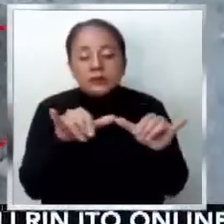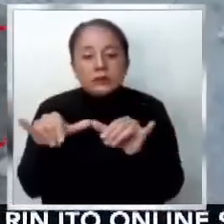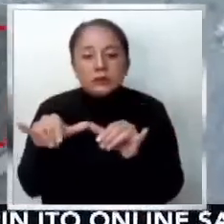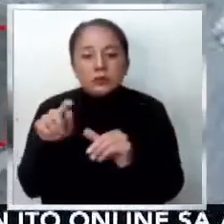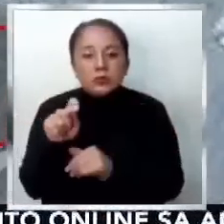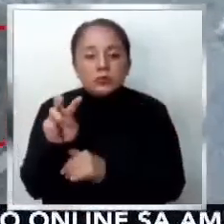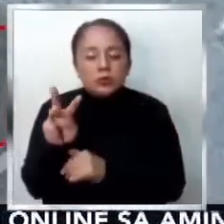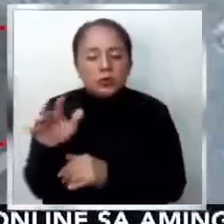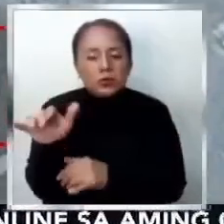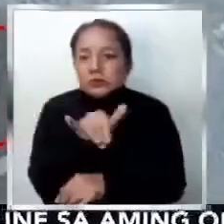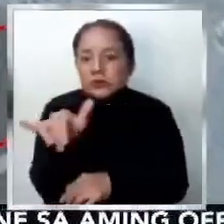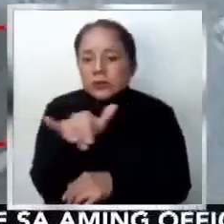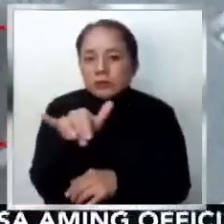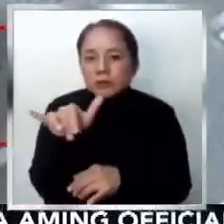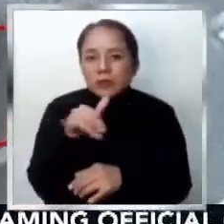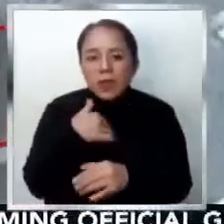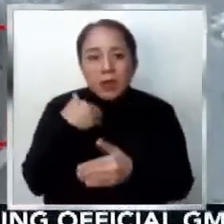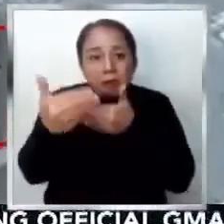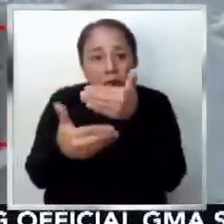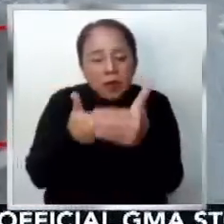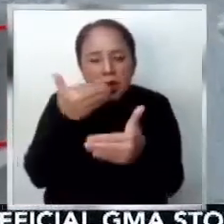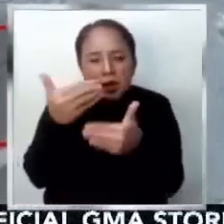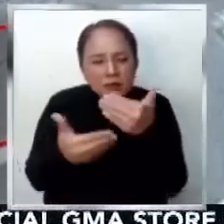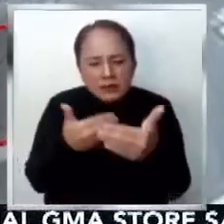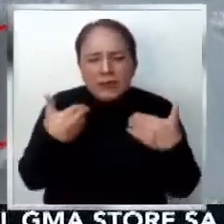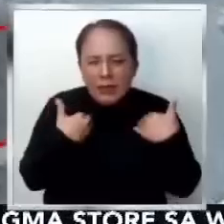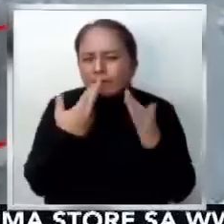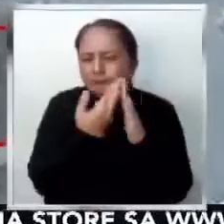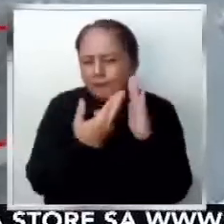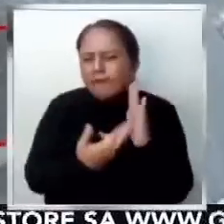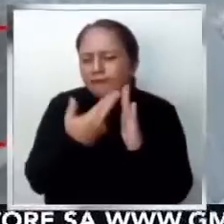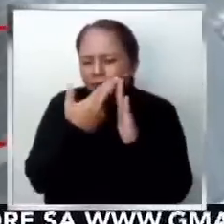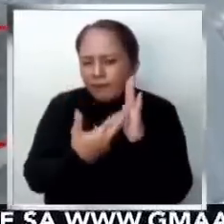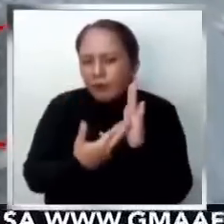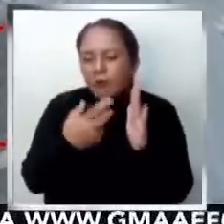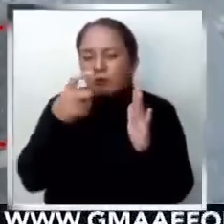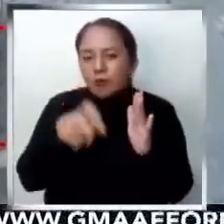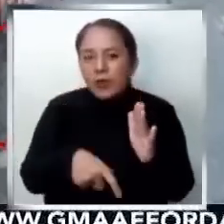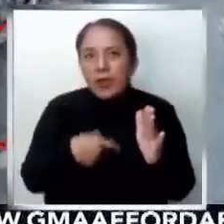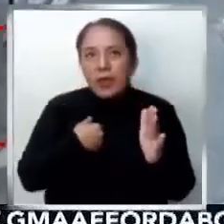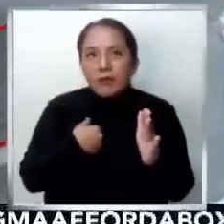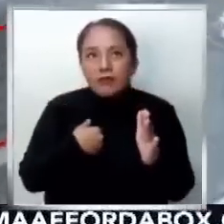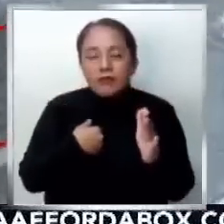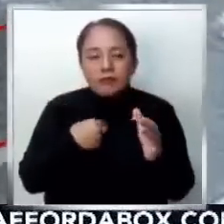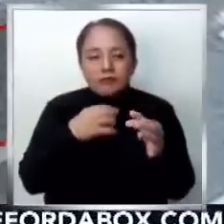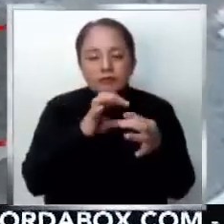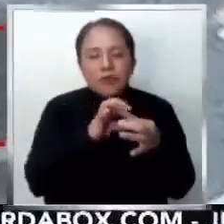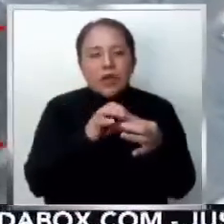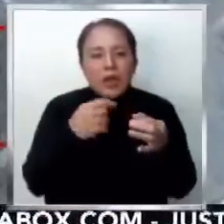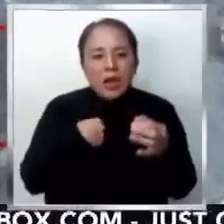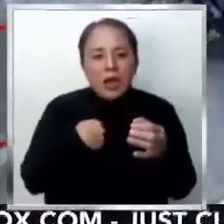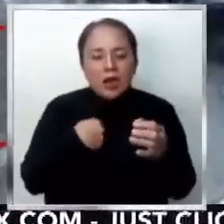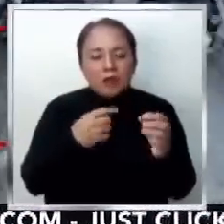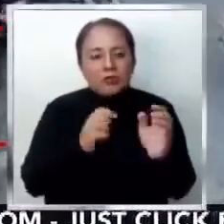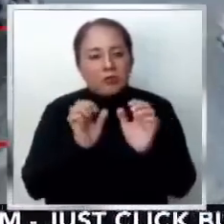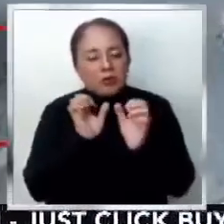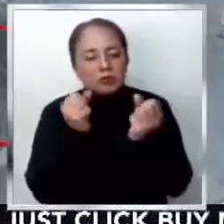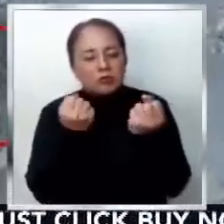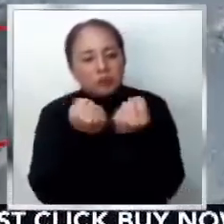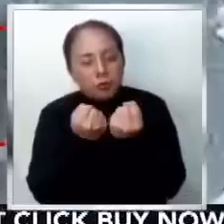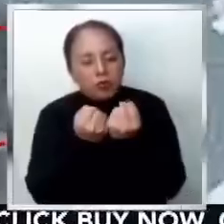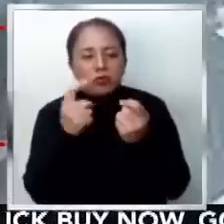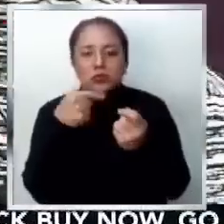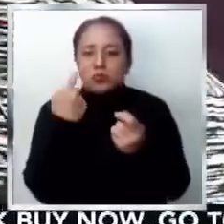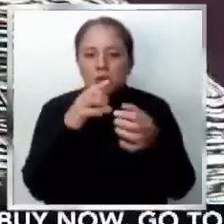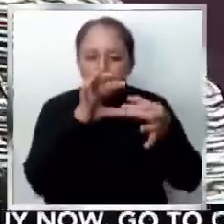yung procedure, yung mga redundancy dapat yan eh. Na pag mahulog man ang tow bar, merong sasalo ng mga kadena, pero wala tayong